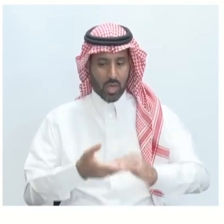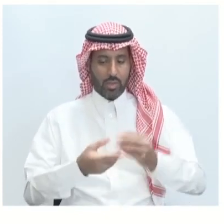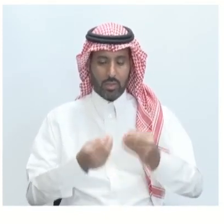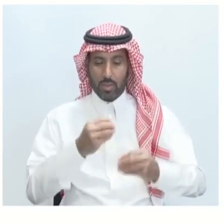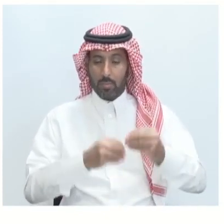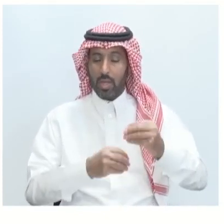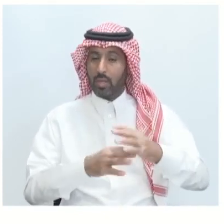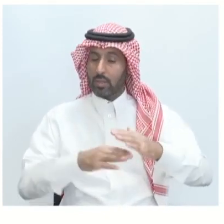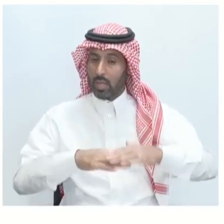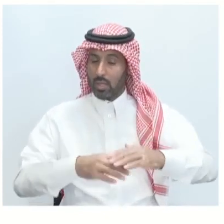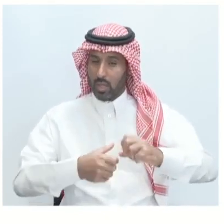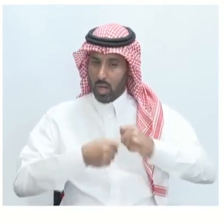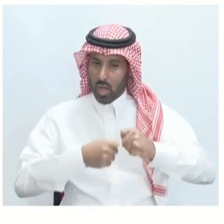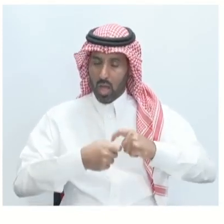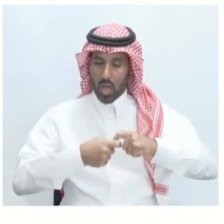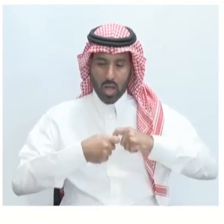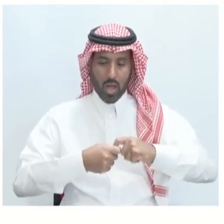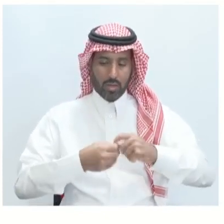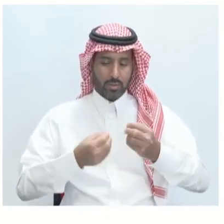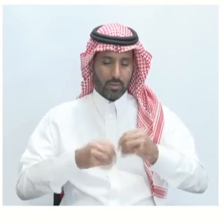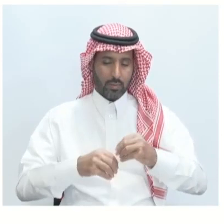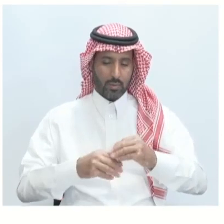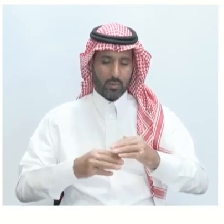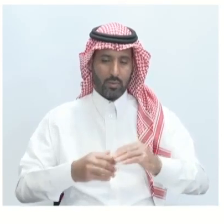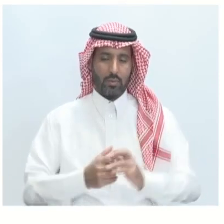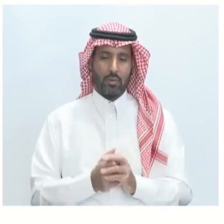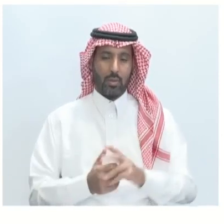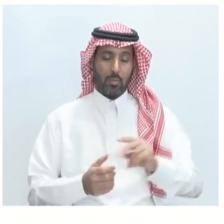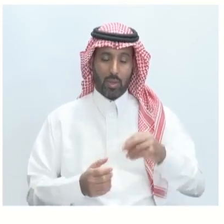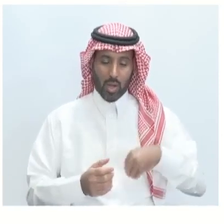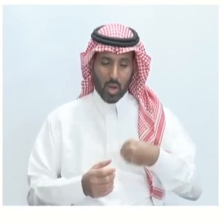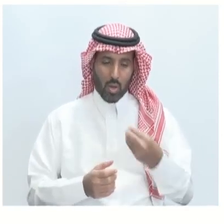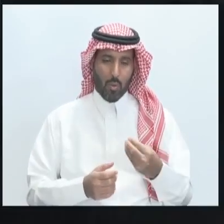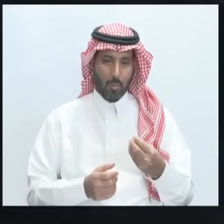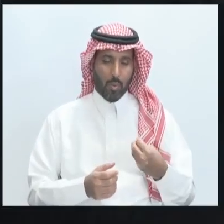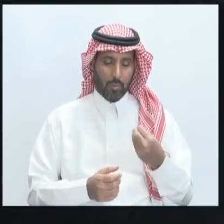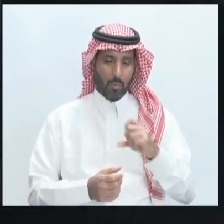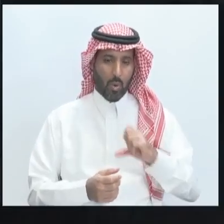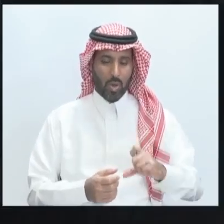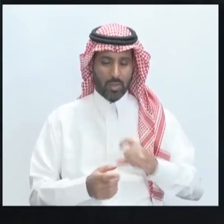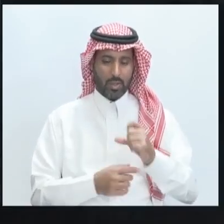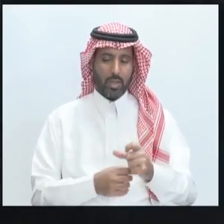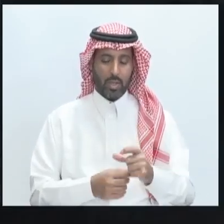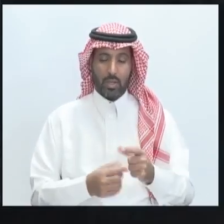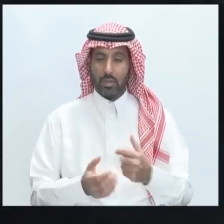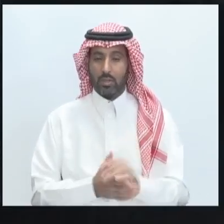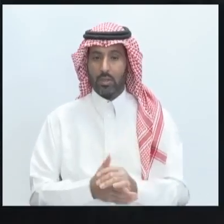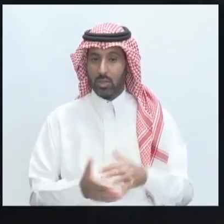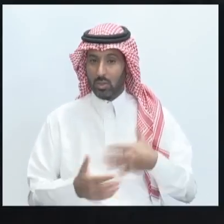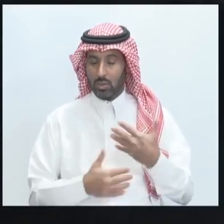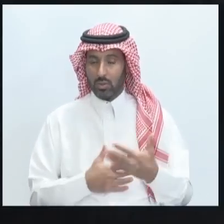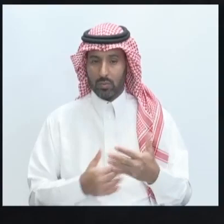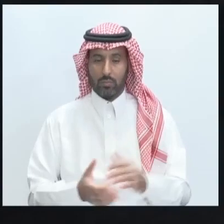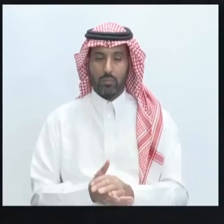العلاقات ومنها انفعال ماذا الحب والموده هذا الانفعال انفعال